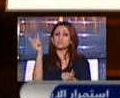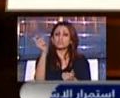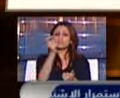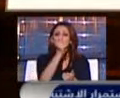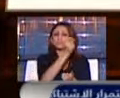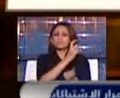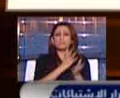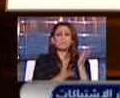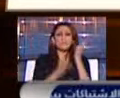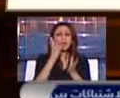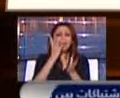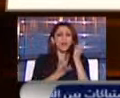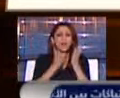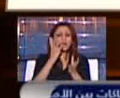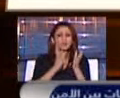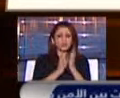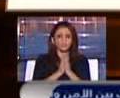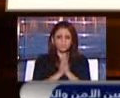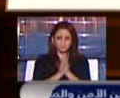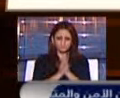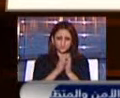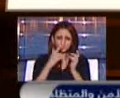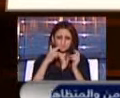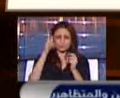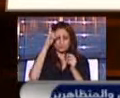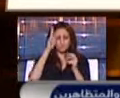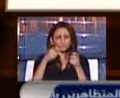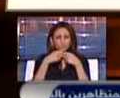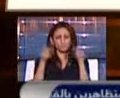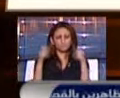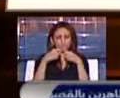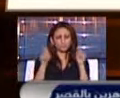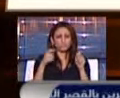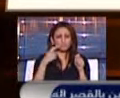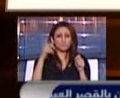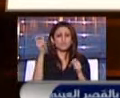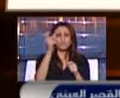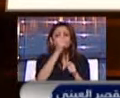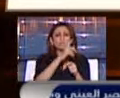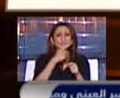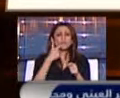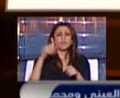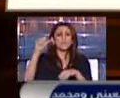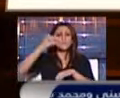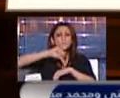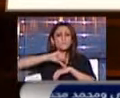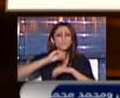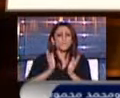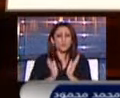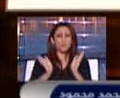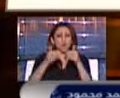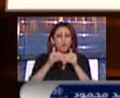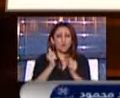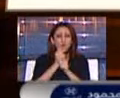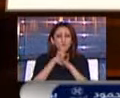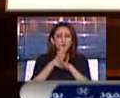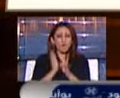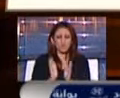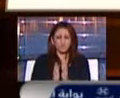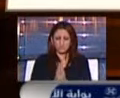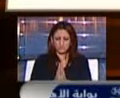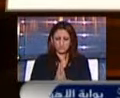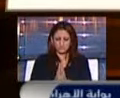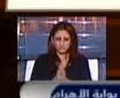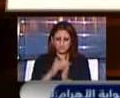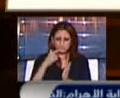حرق واتبعت لكل الصحف، ندين حرق اي مقرات الحزب الحريه والعداله، وندين